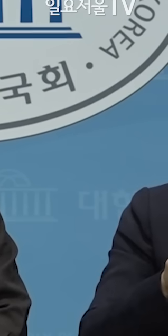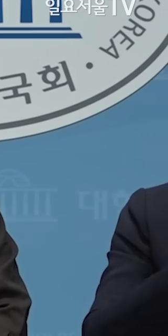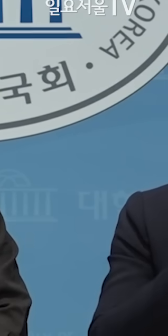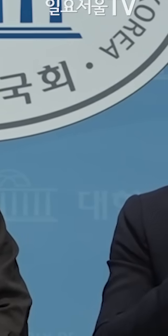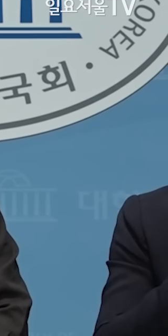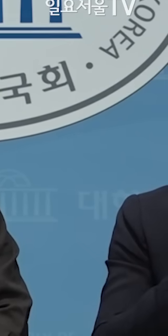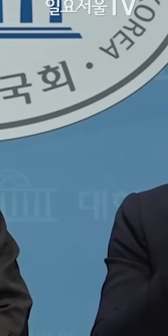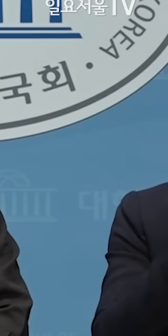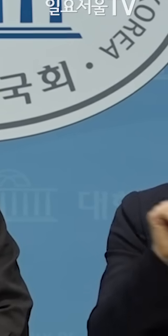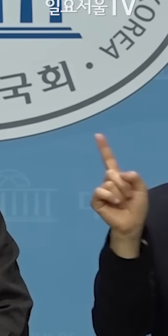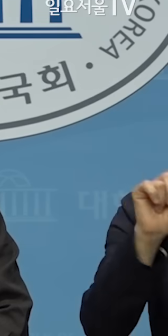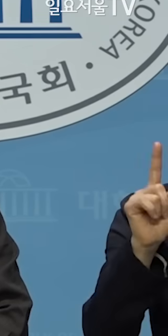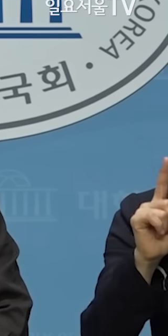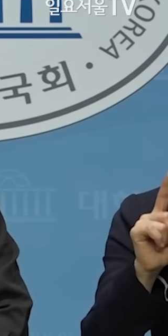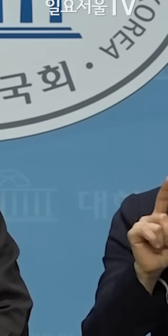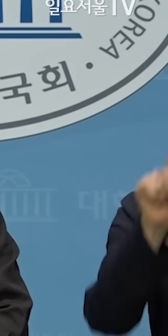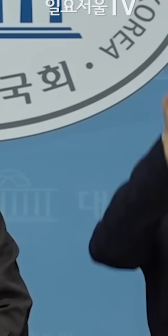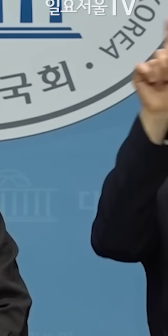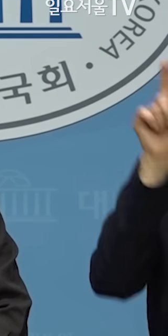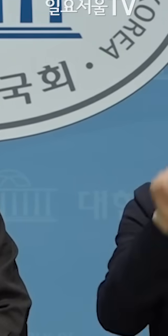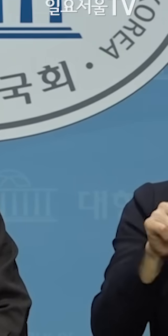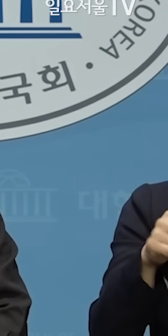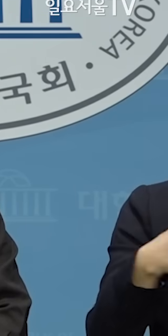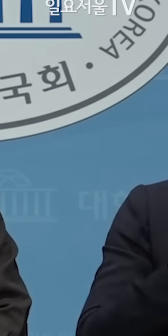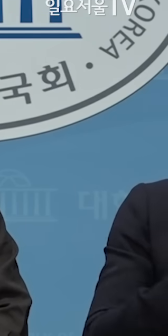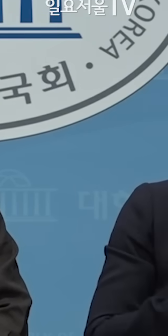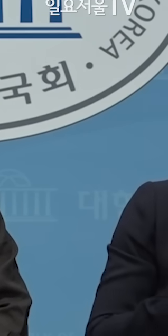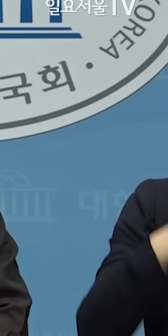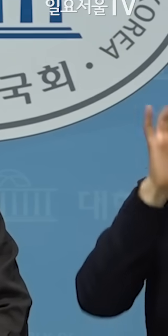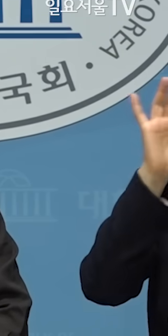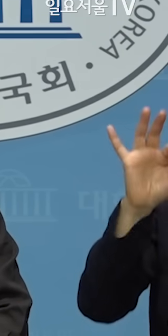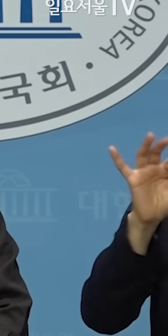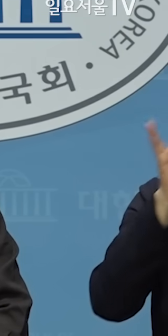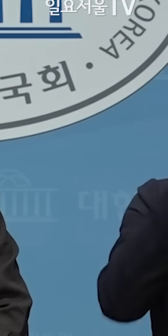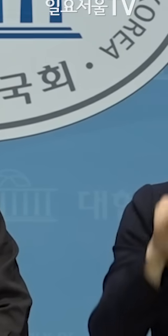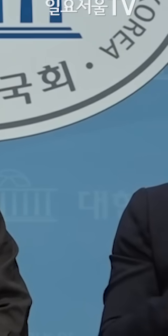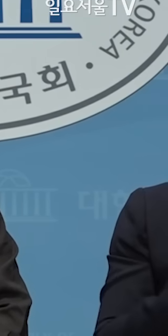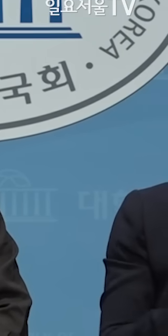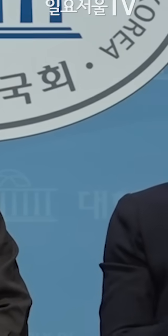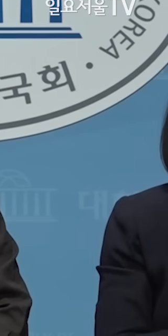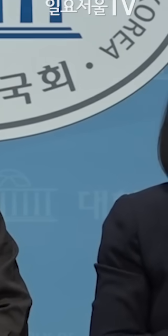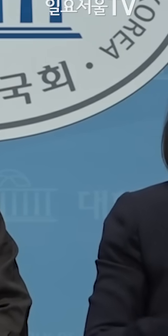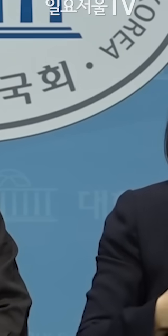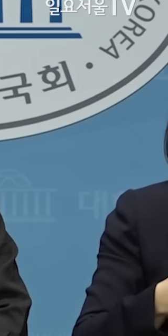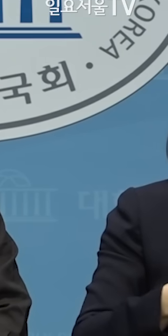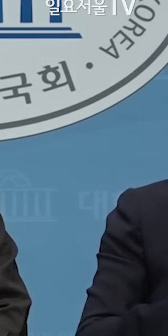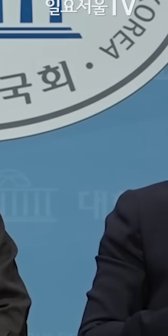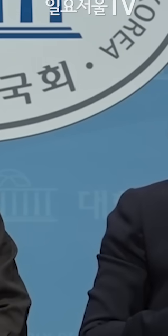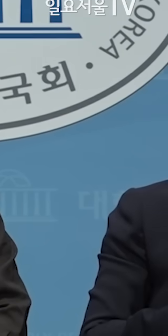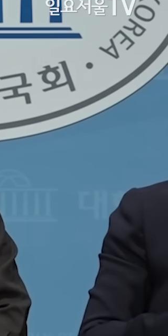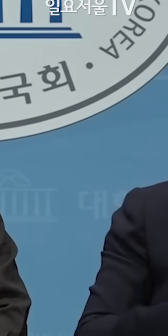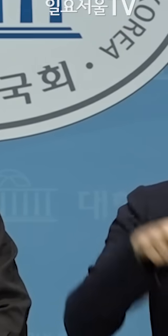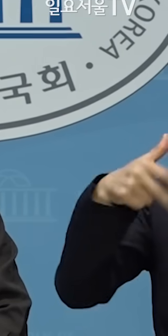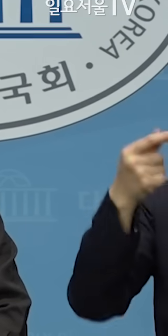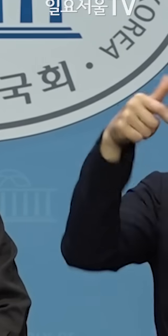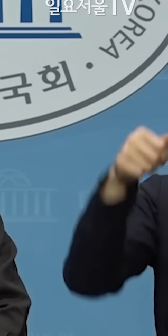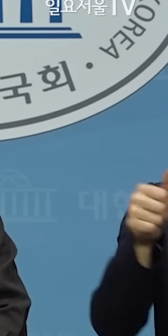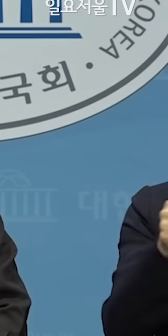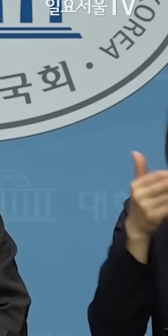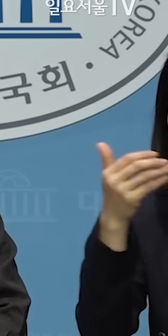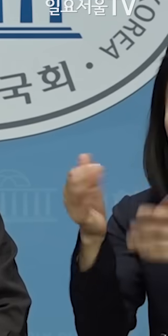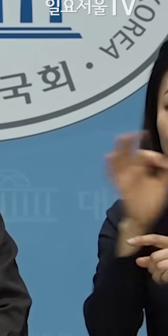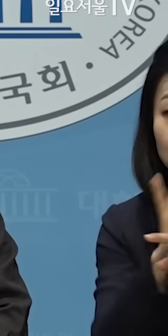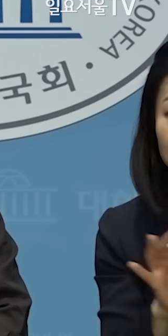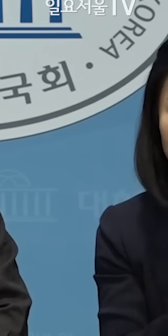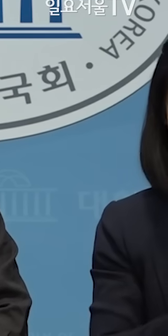껴져 깊 우려를 금할 수 없었습니다 대 지지율이 0에서 3% 그처